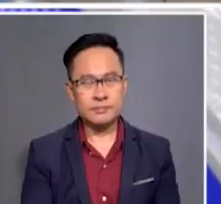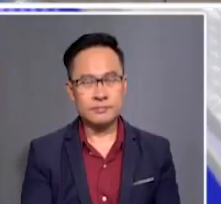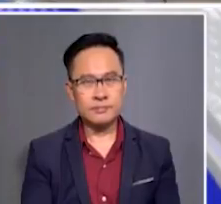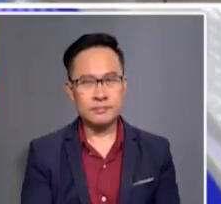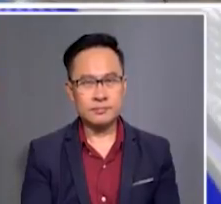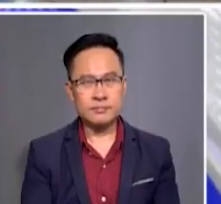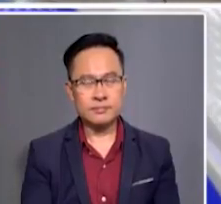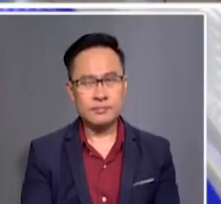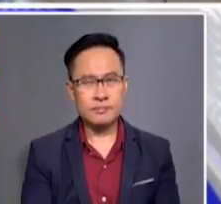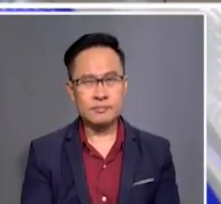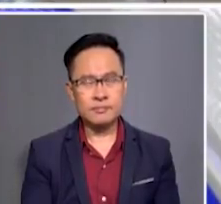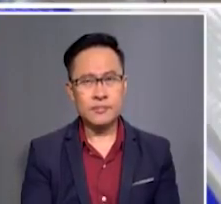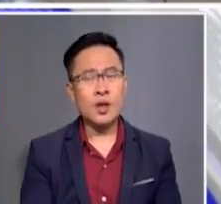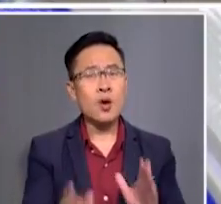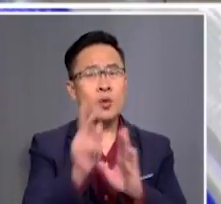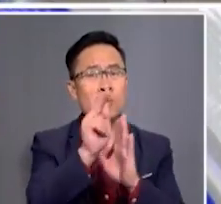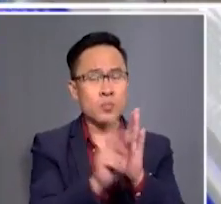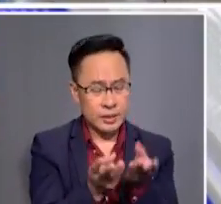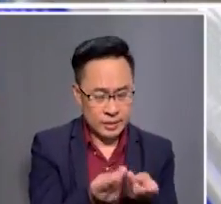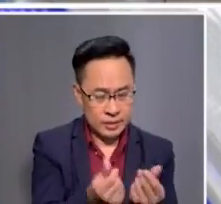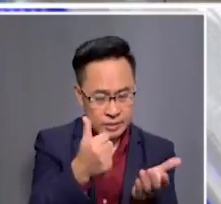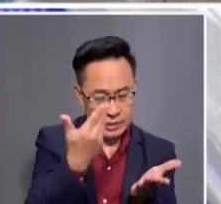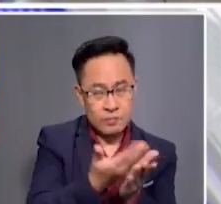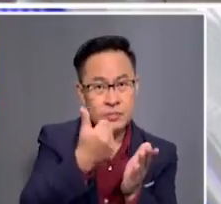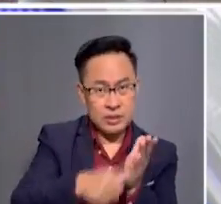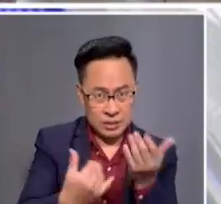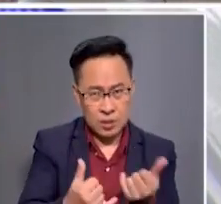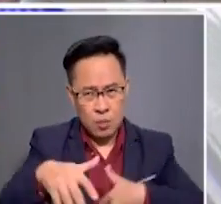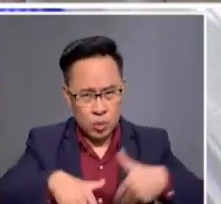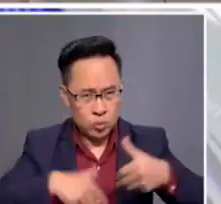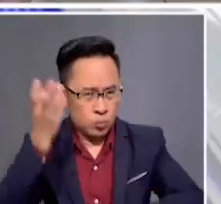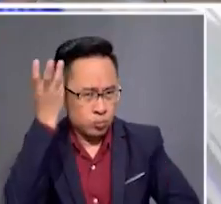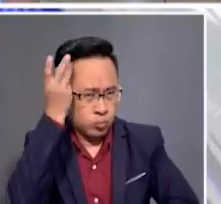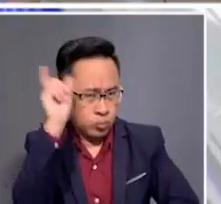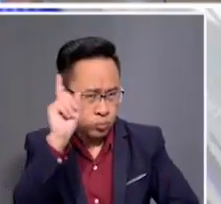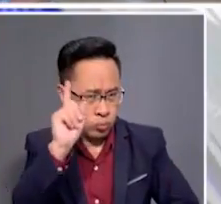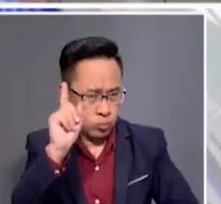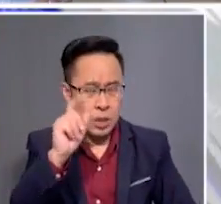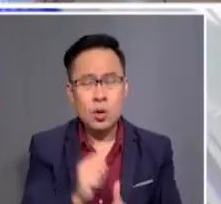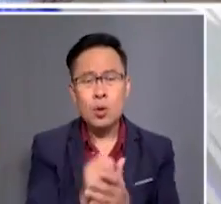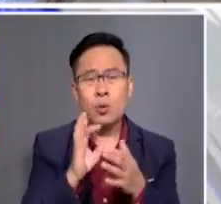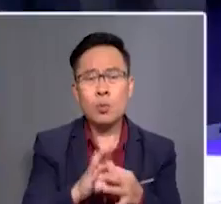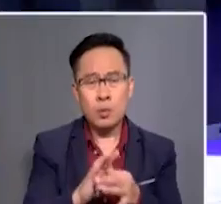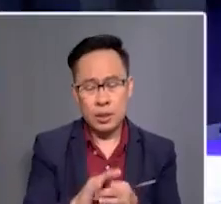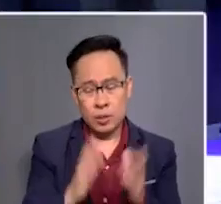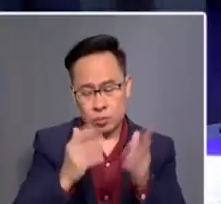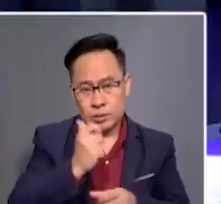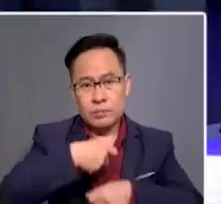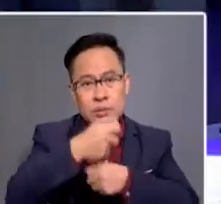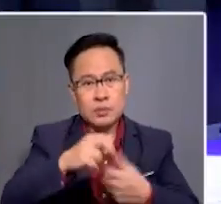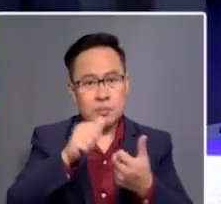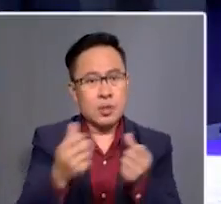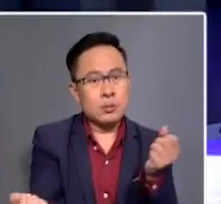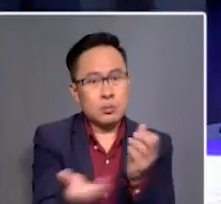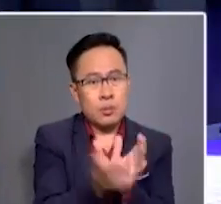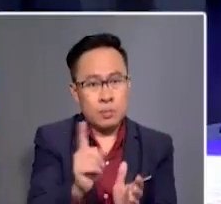สำหรับเรื่องของประเด็นกฎหมายที่ดินนี้นะครับก็สร้างความเป็นห่วงกังวลเหมือนกันนะครับว่าอย่างที่บอกไปแล้วว่าเกรงกันว่าเกษตรกรนั้นจะได้รับผลก